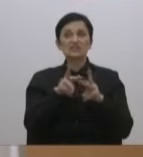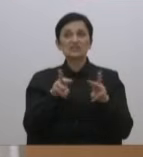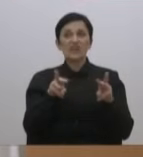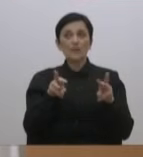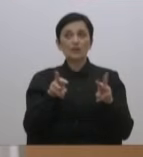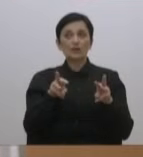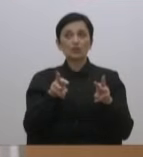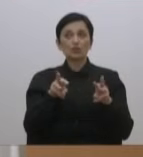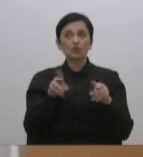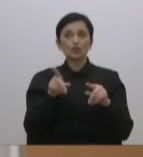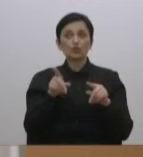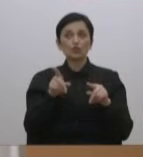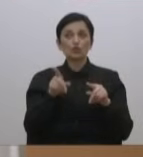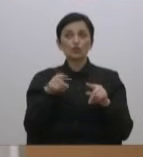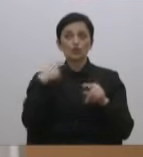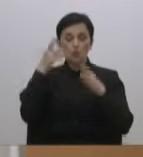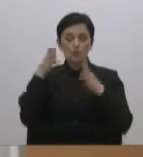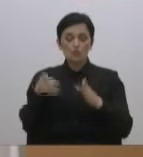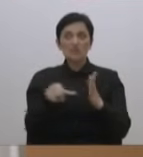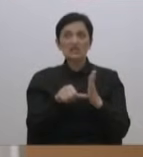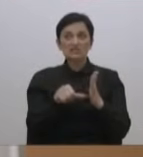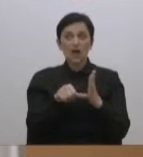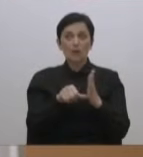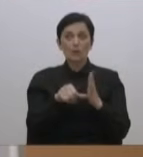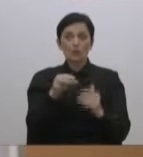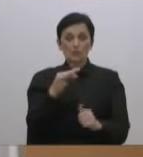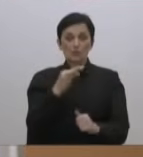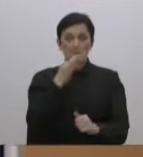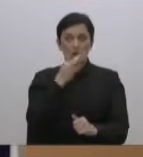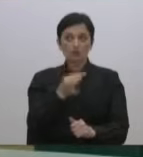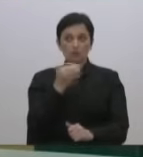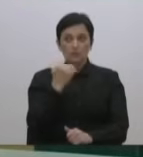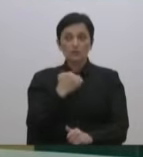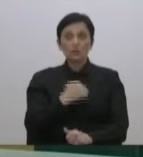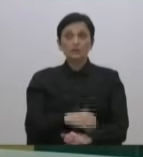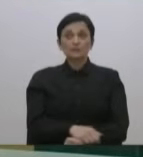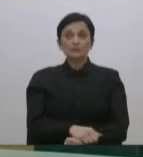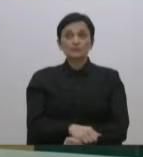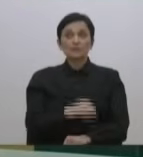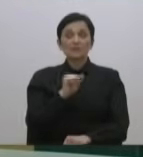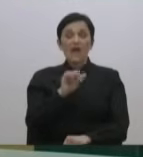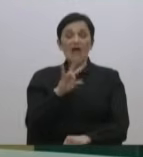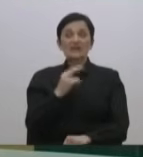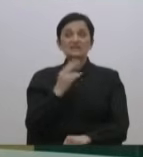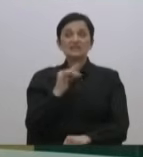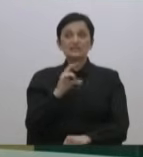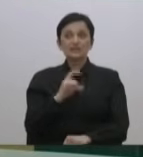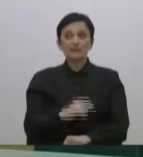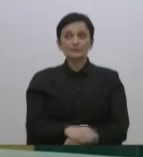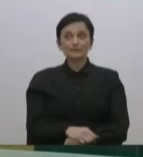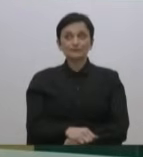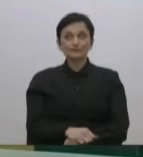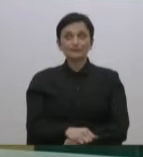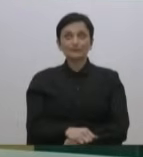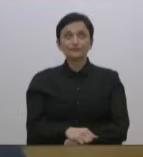სამინისტროს პირის დახმარება, აი ამაზე რომ გაგეცათ პასუხი. გმადლობთ. ანა წეთლიძე.